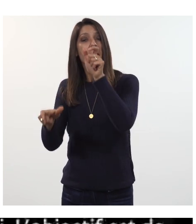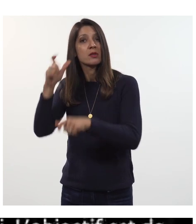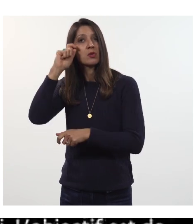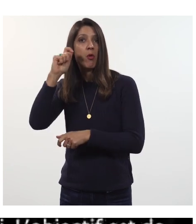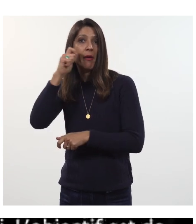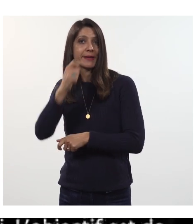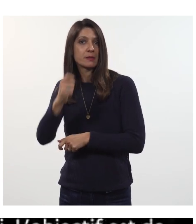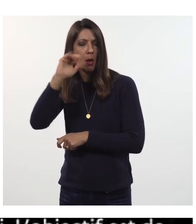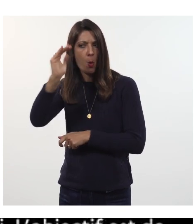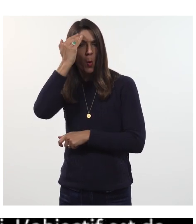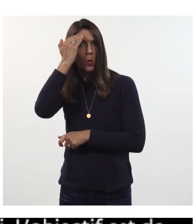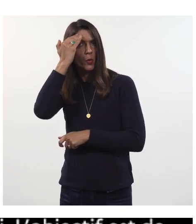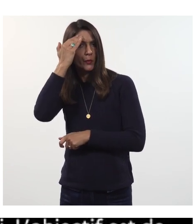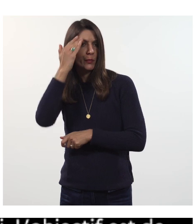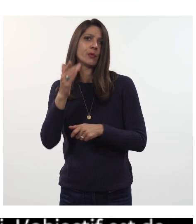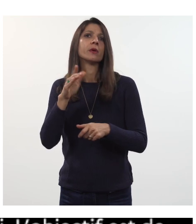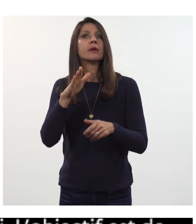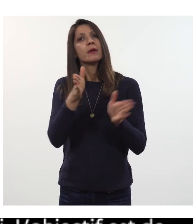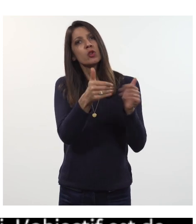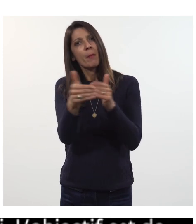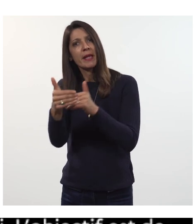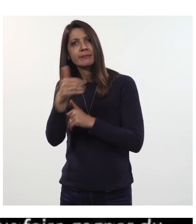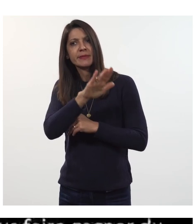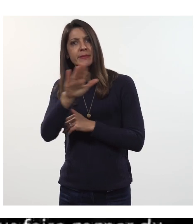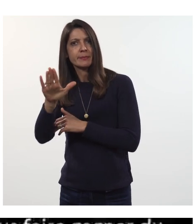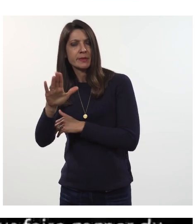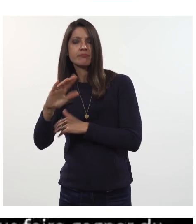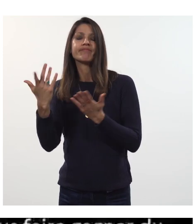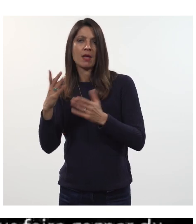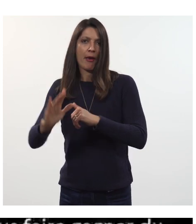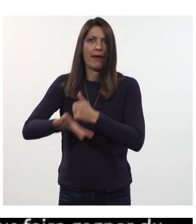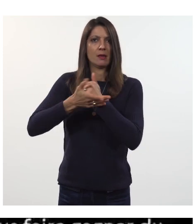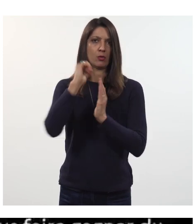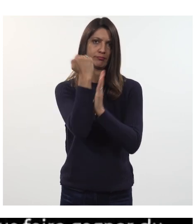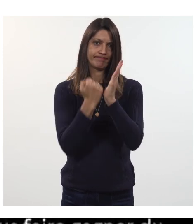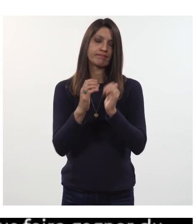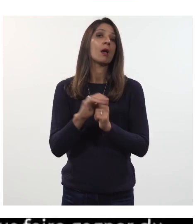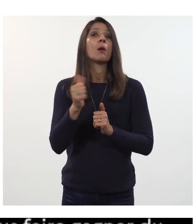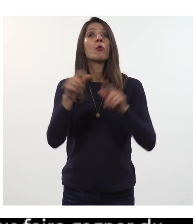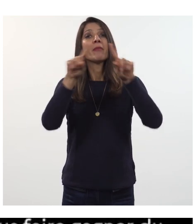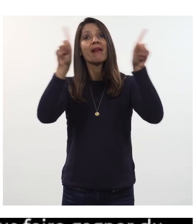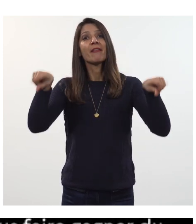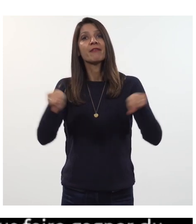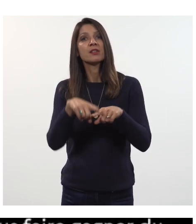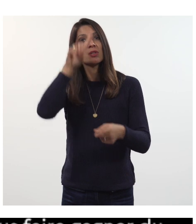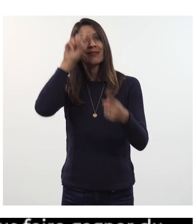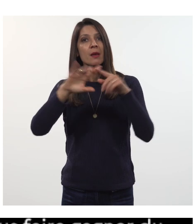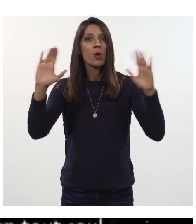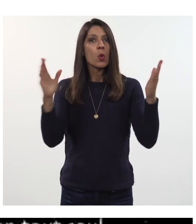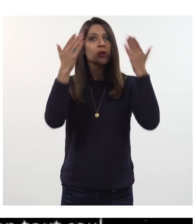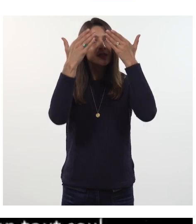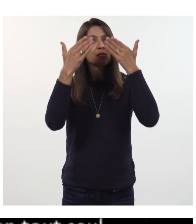reconnus dans chaque domaine. J'aimerais vous parler tout d'abord de la fiche qui concerne l'autisme et la prise en